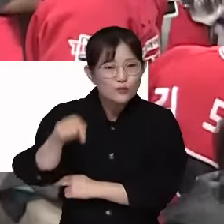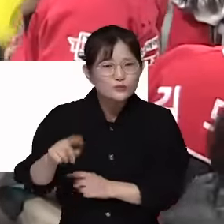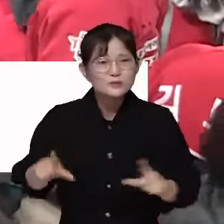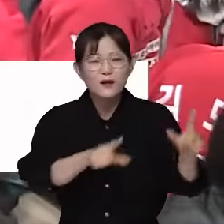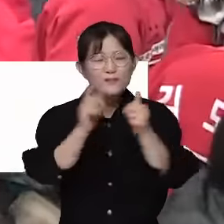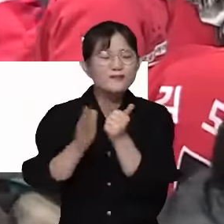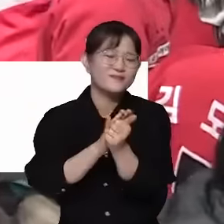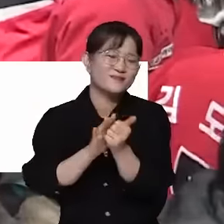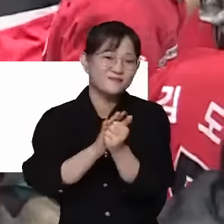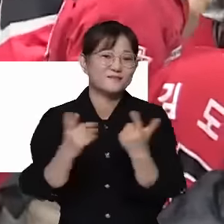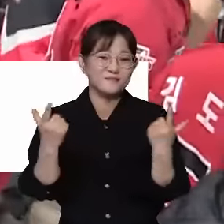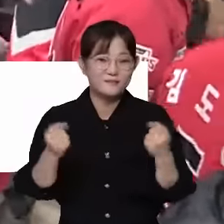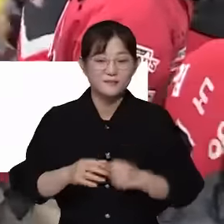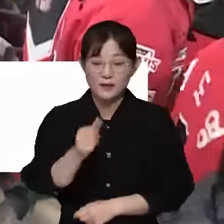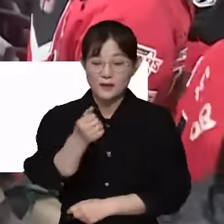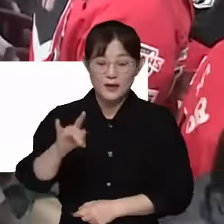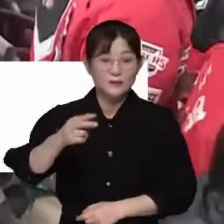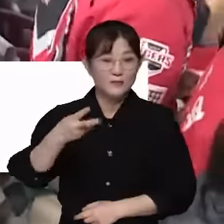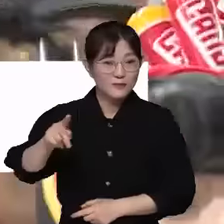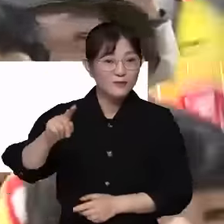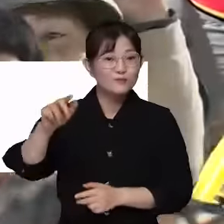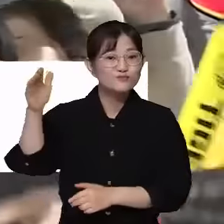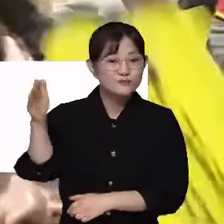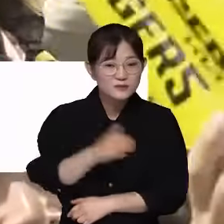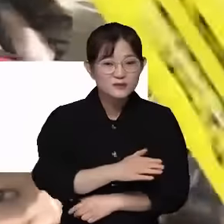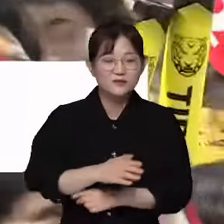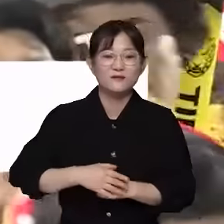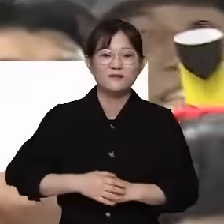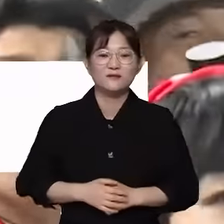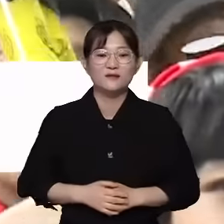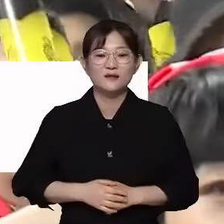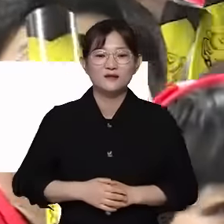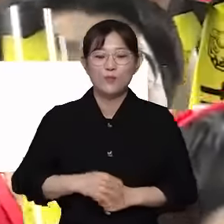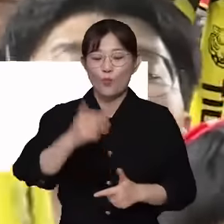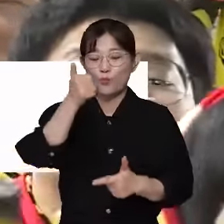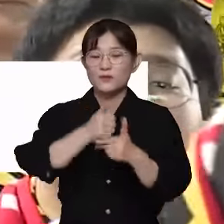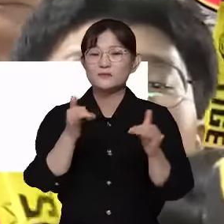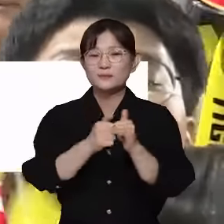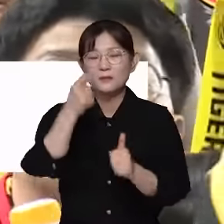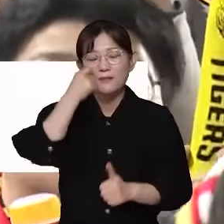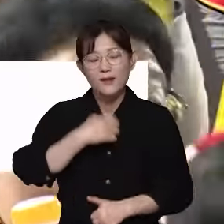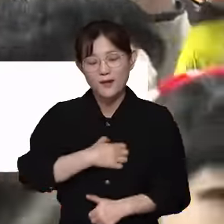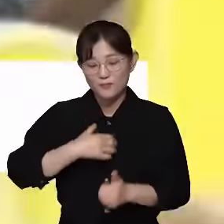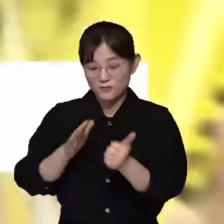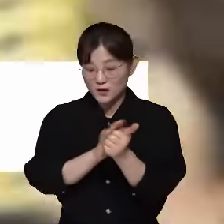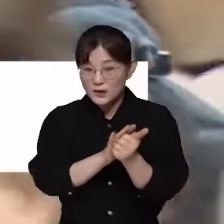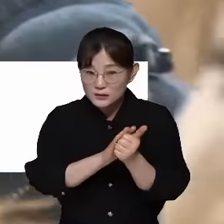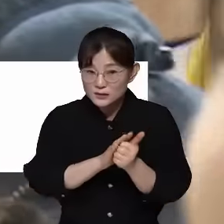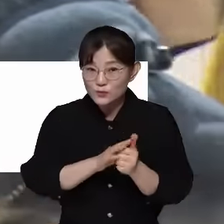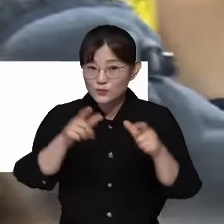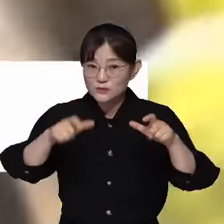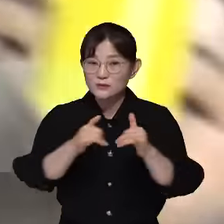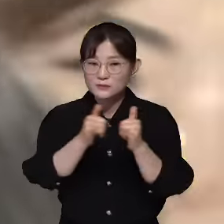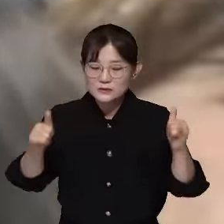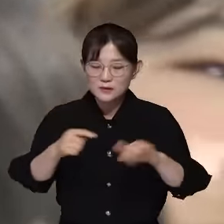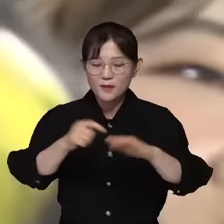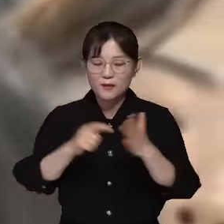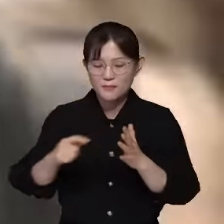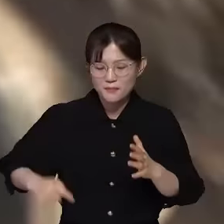위로였습니다. 해태 시절부터 이어진 타이거즈 정신은 호남인의 애환을 달래며 지역민을 하나로